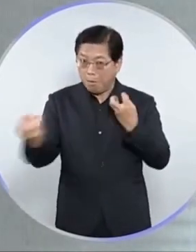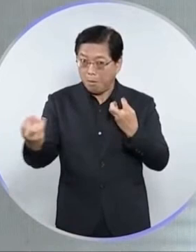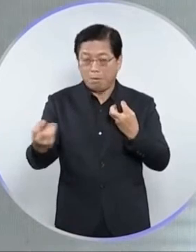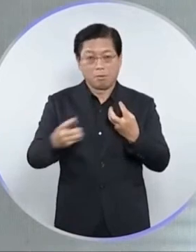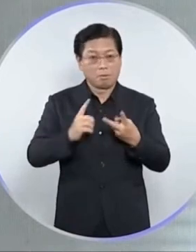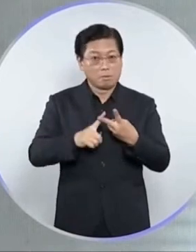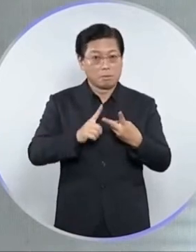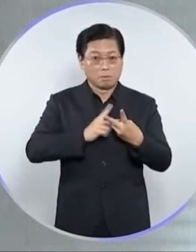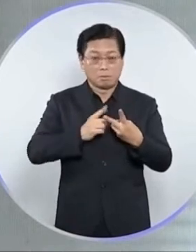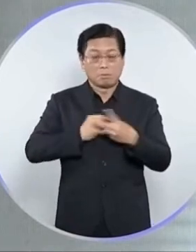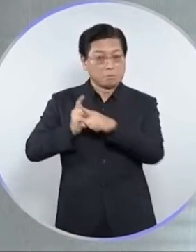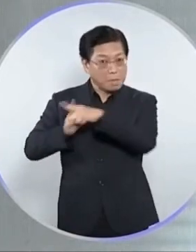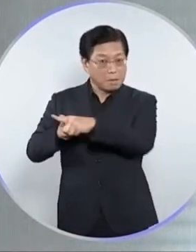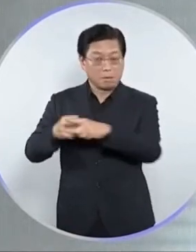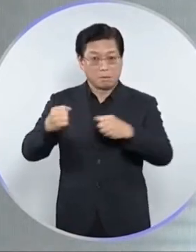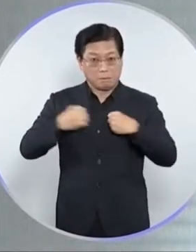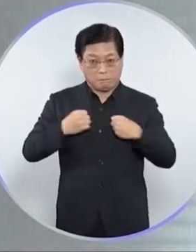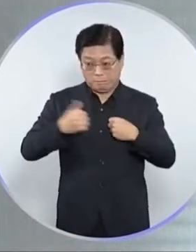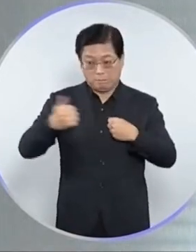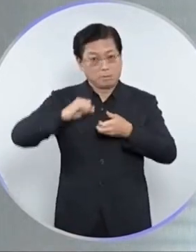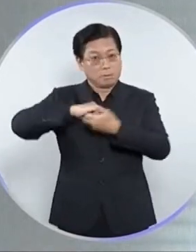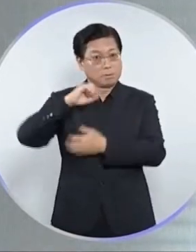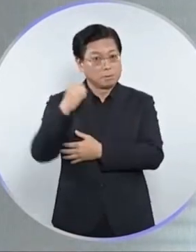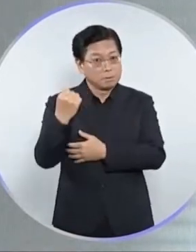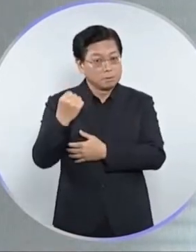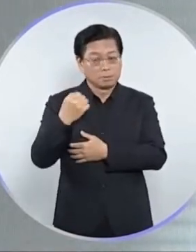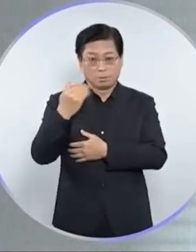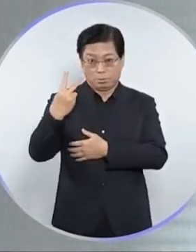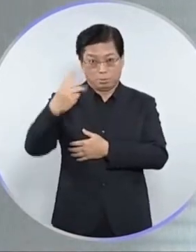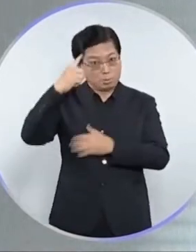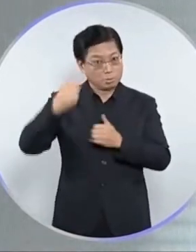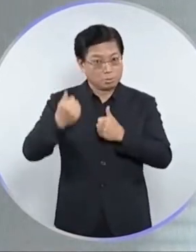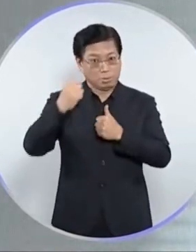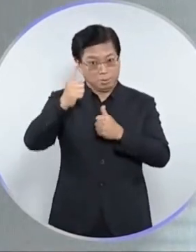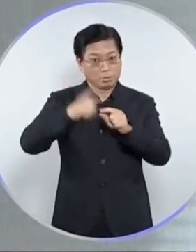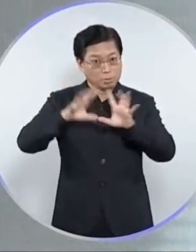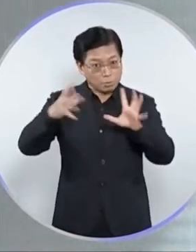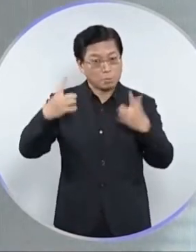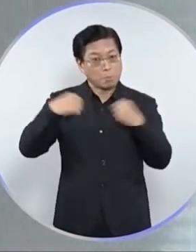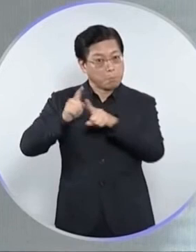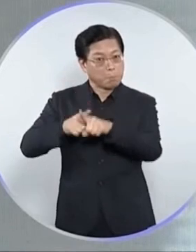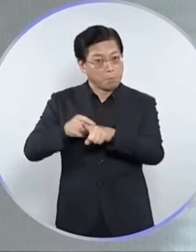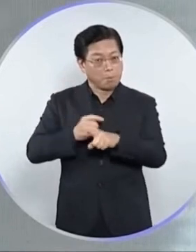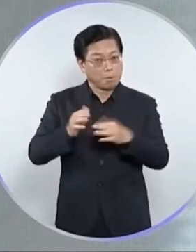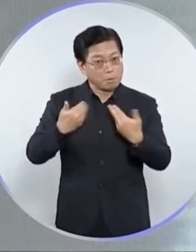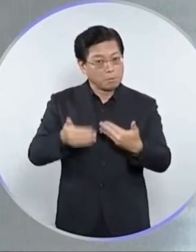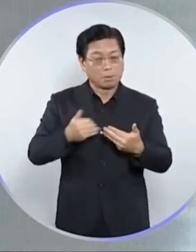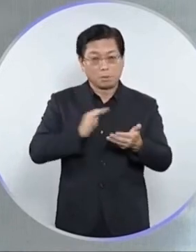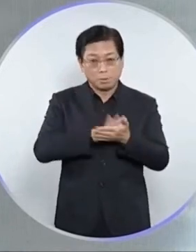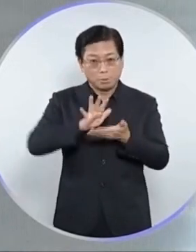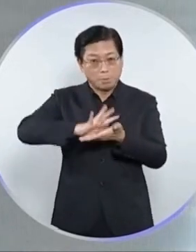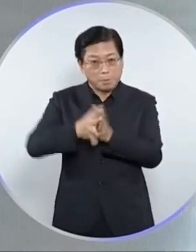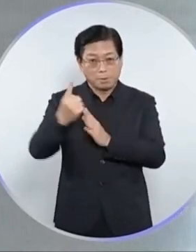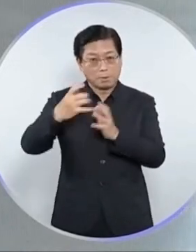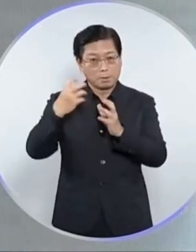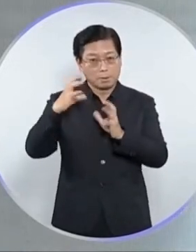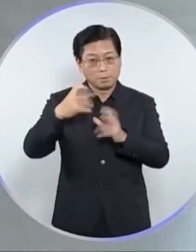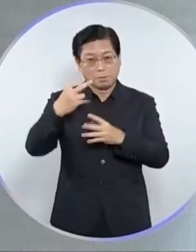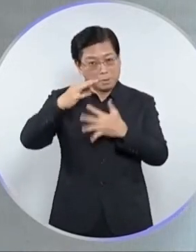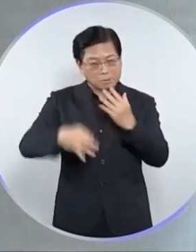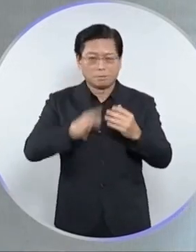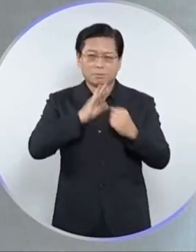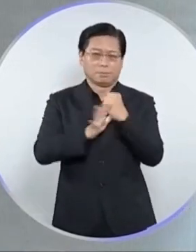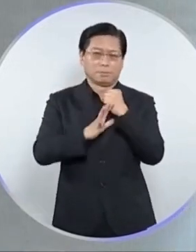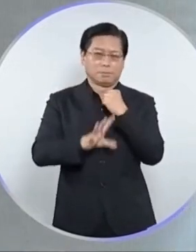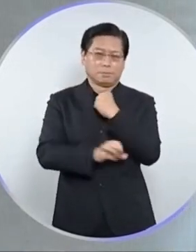我们要不要接受习近平所定义的九二共识、一个中国原则、未来走向一国两制，这个才是根